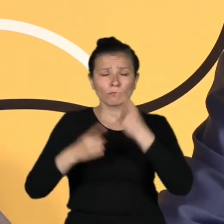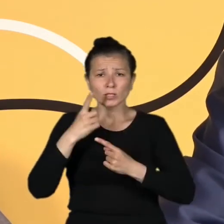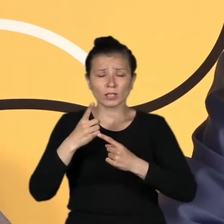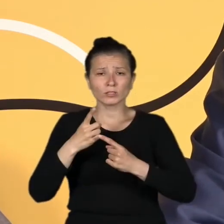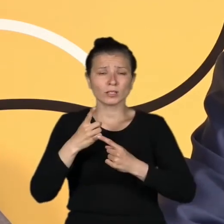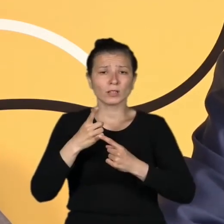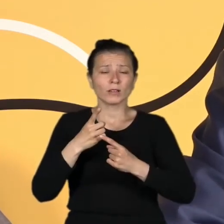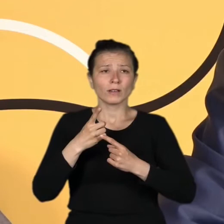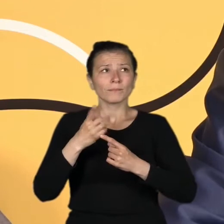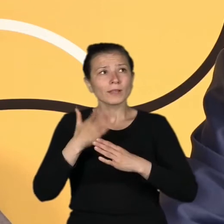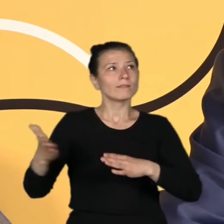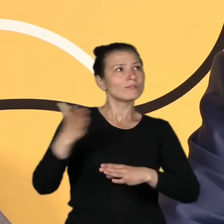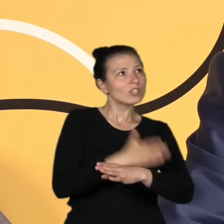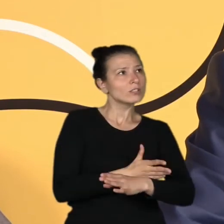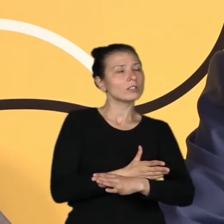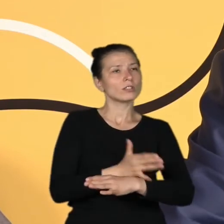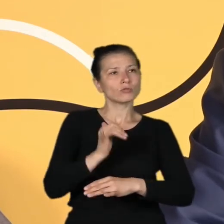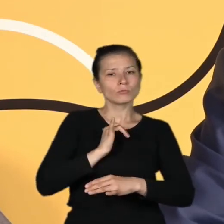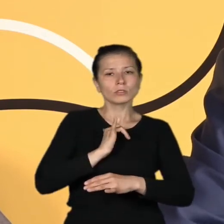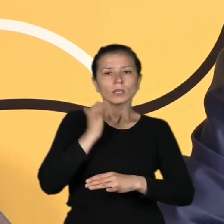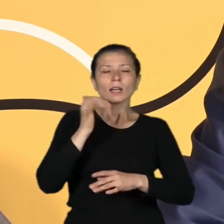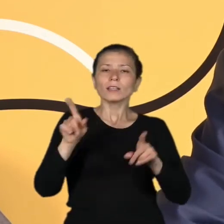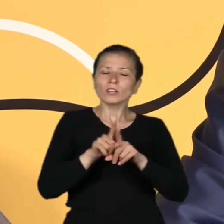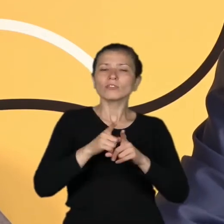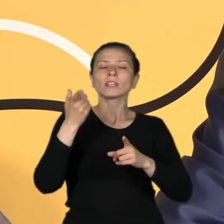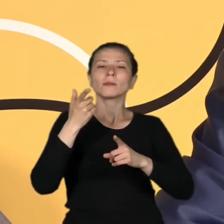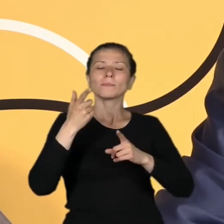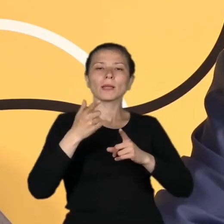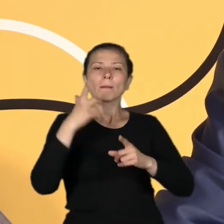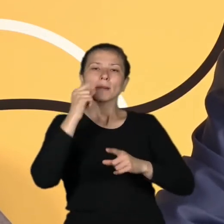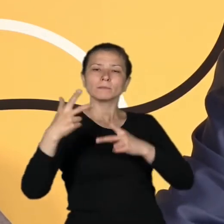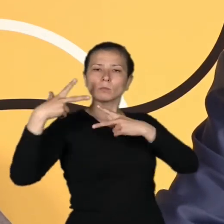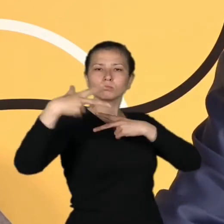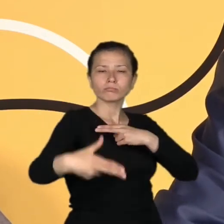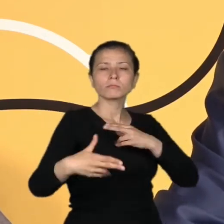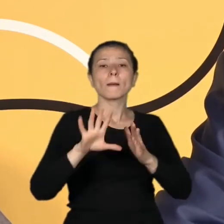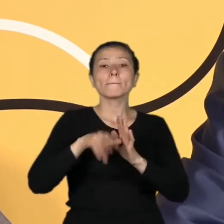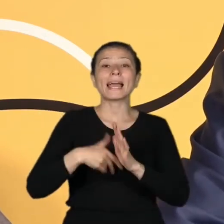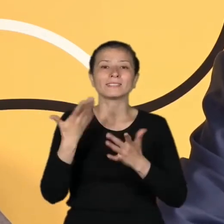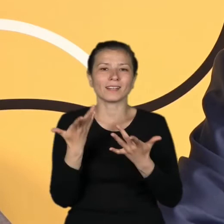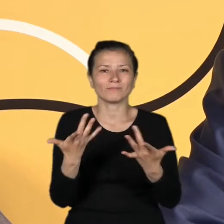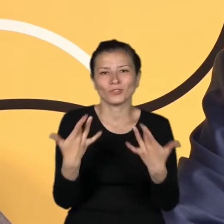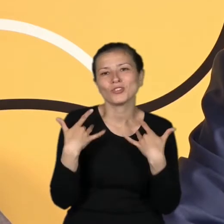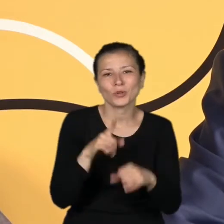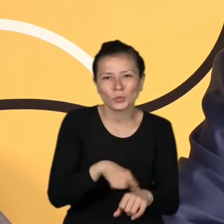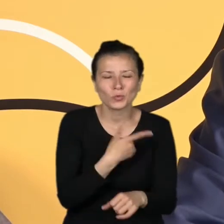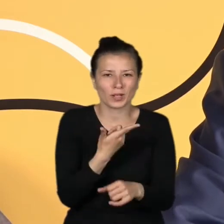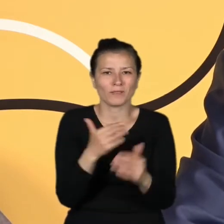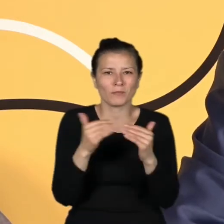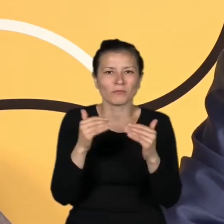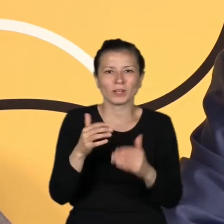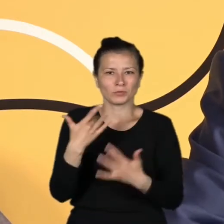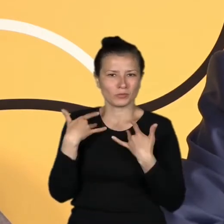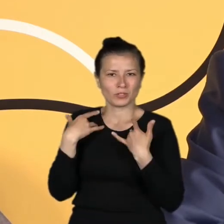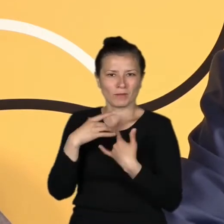w takich kategoriach, ja uważam, bardzo długodystansowych. Miasta żyją długo, dłużej niż ludzie i